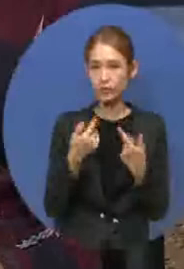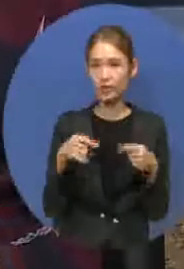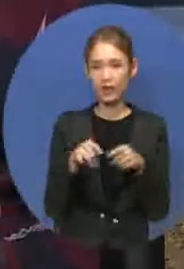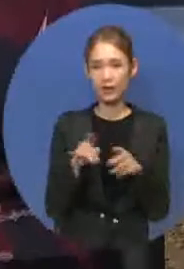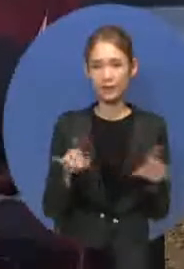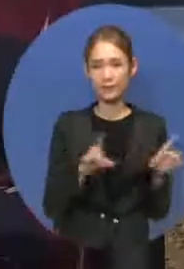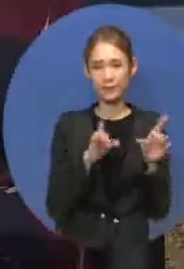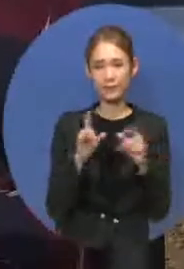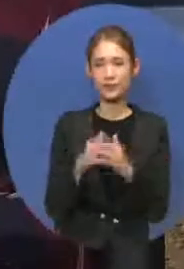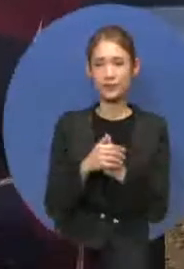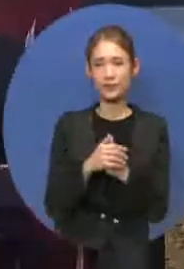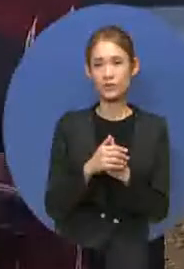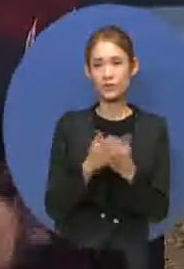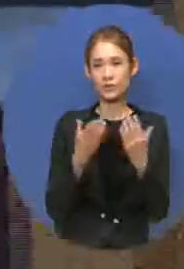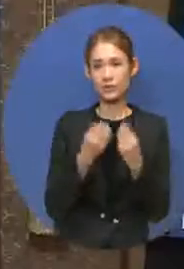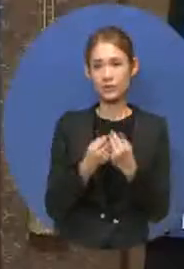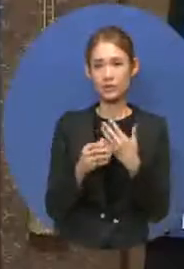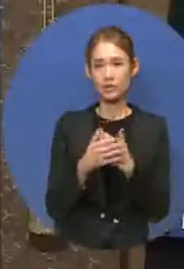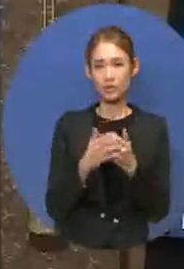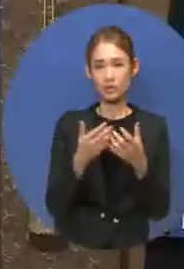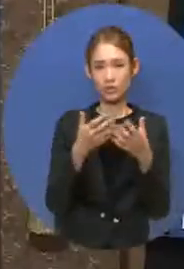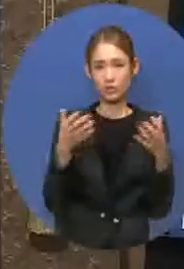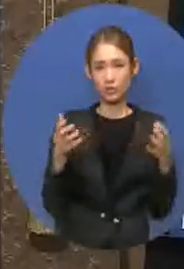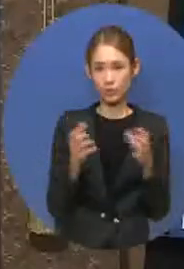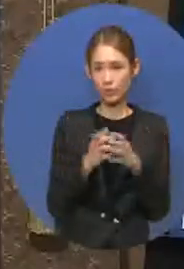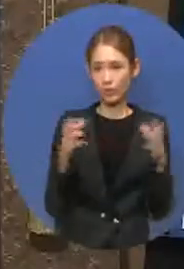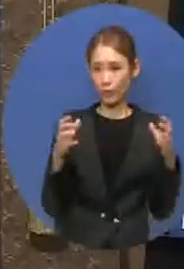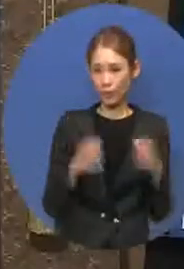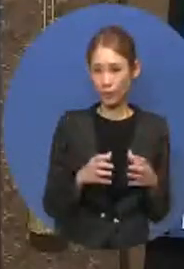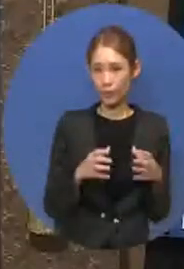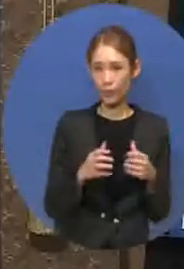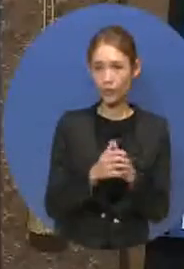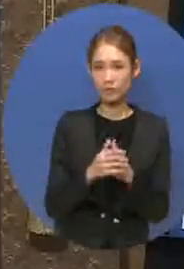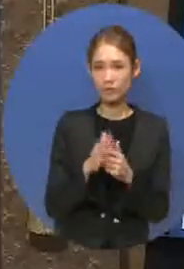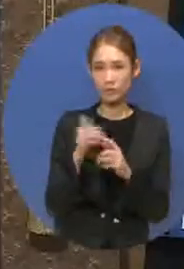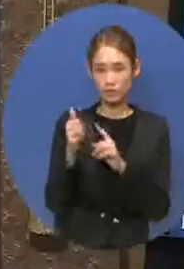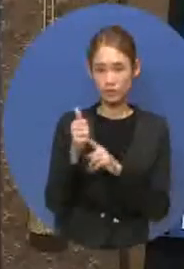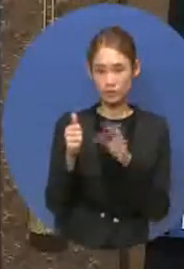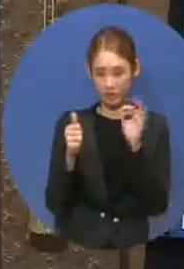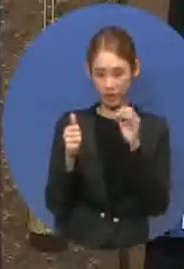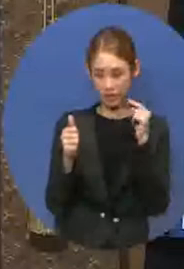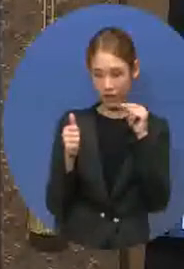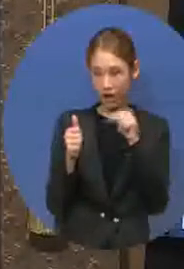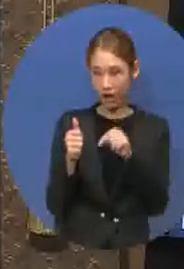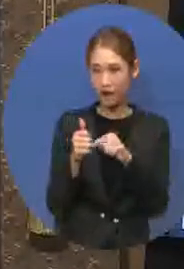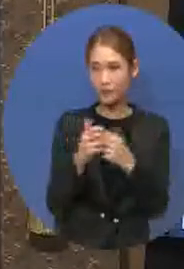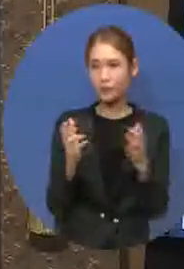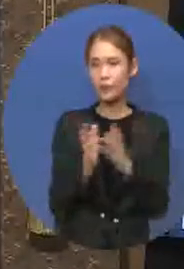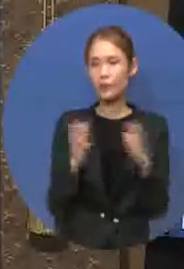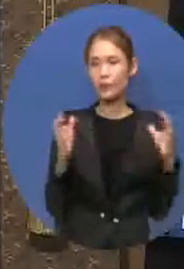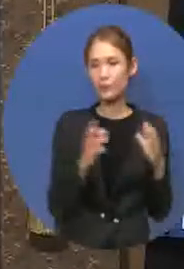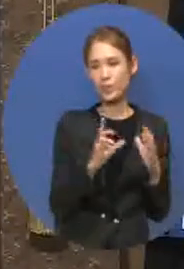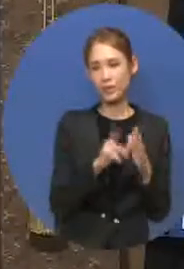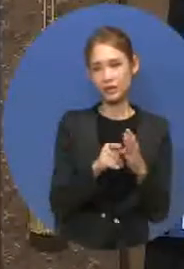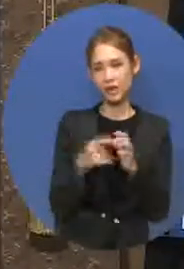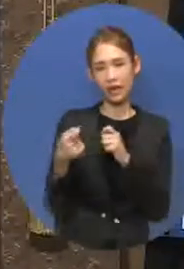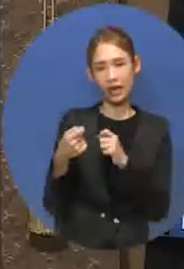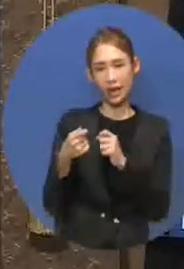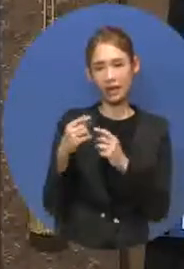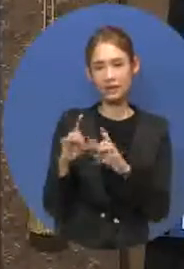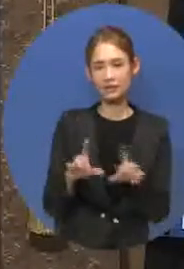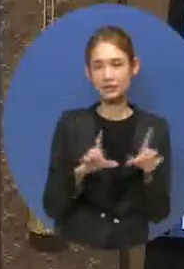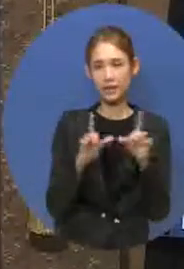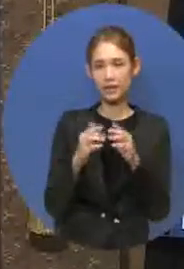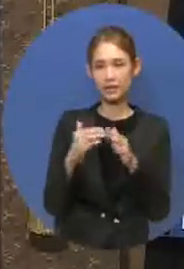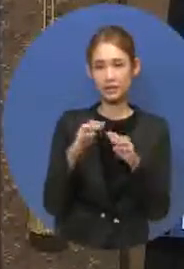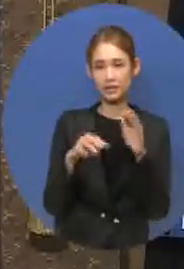상황인가요? 그렇습니다. 그러니까 예를 들면 동모임을 한다. 네. 그러면 제가 동장님 찾아뵙고 동모임을 할 때 바로 옆집에 살고 있는 분이